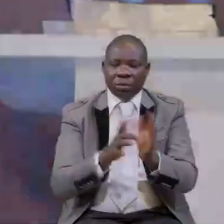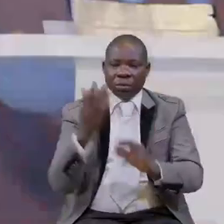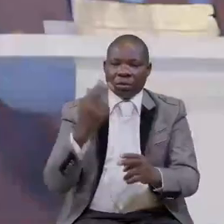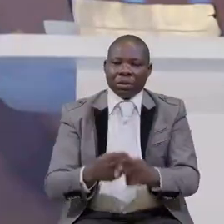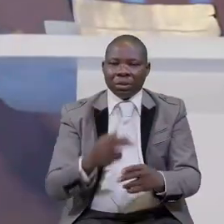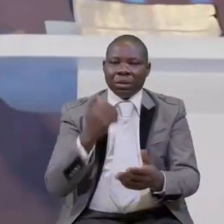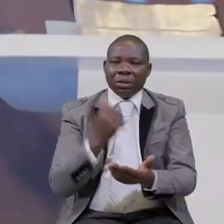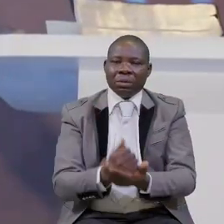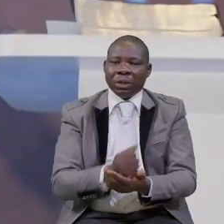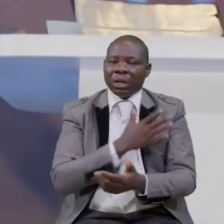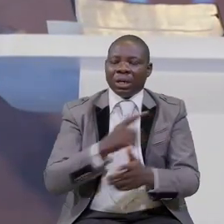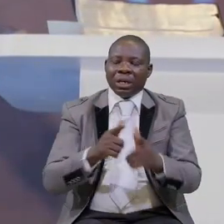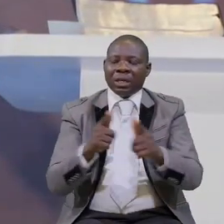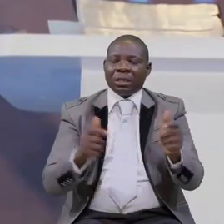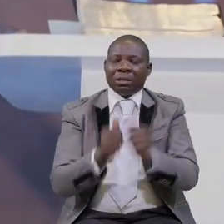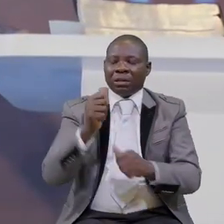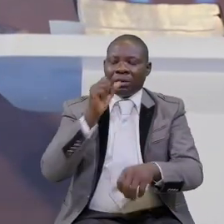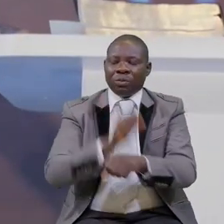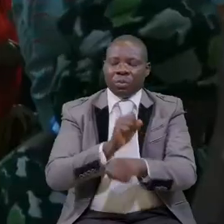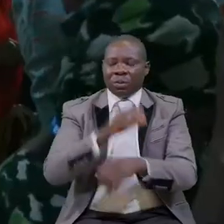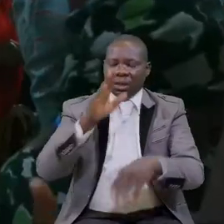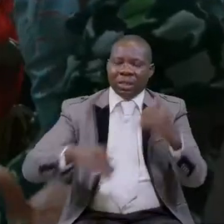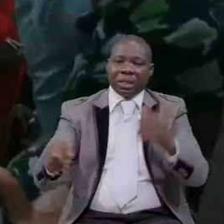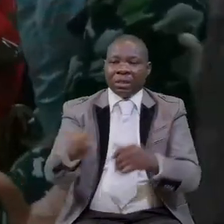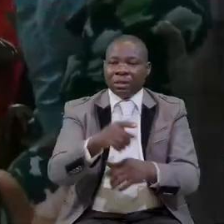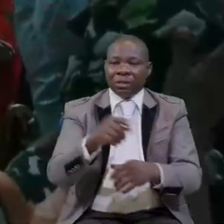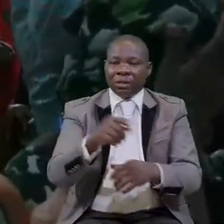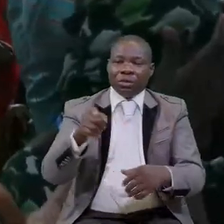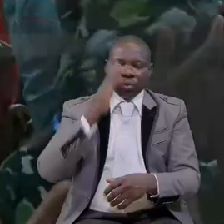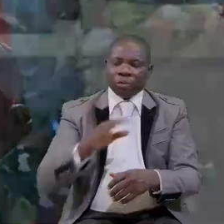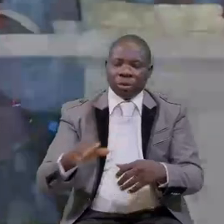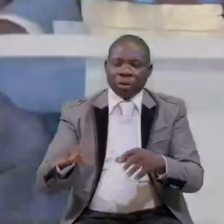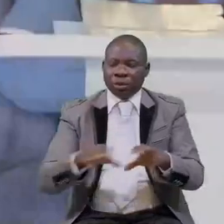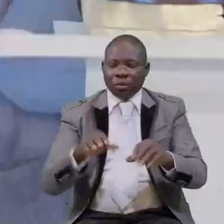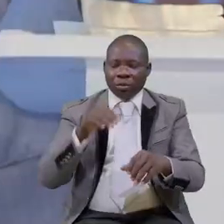Et il en fera de plus grandes.